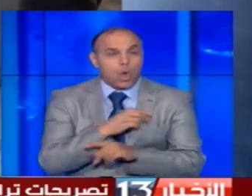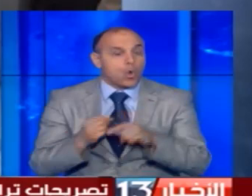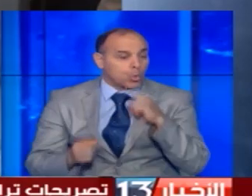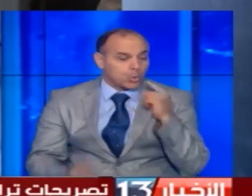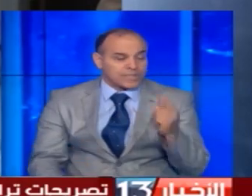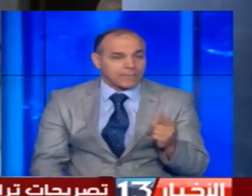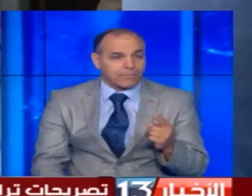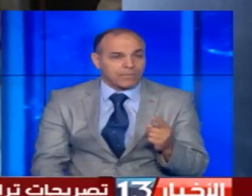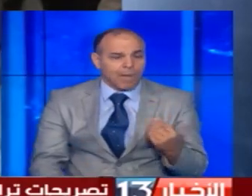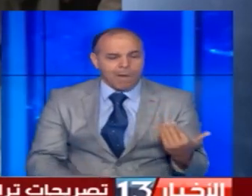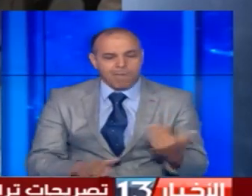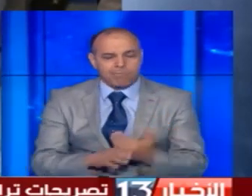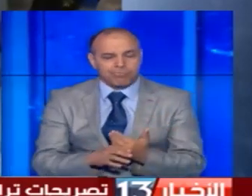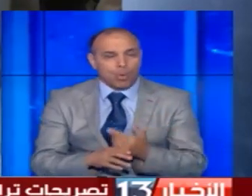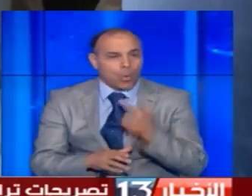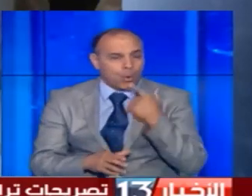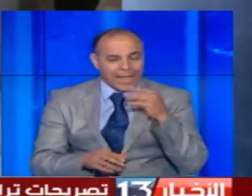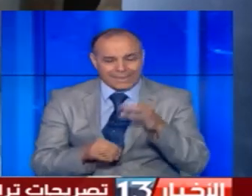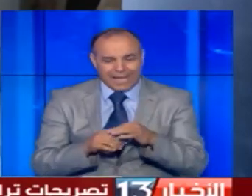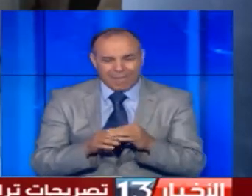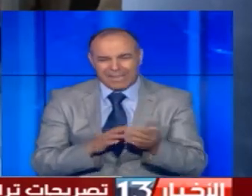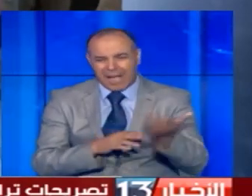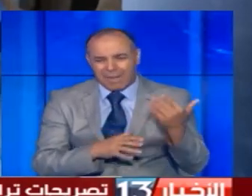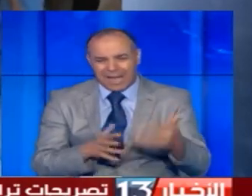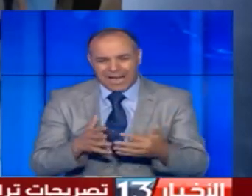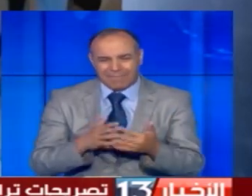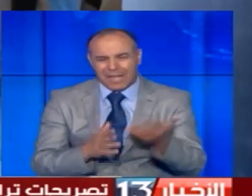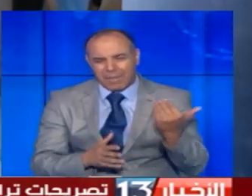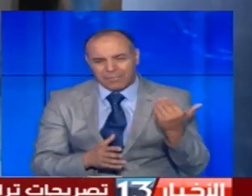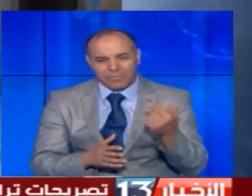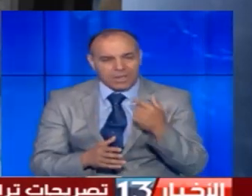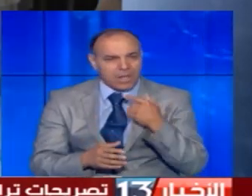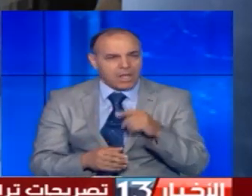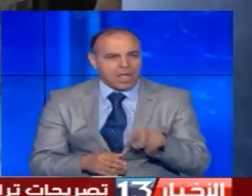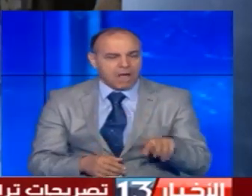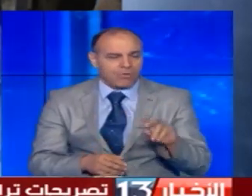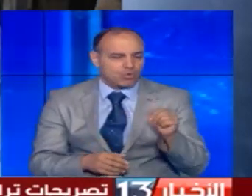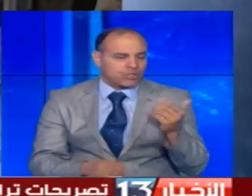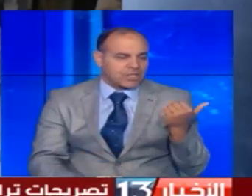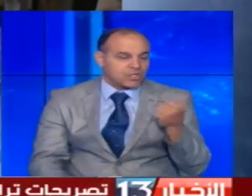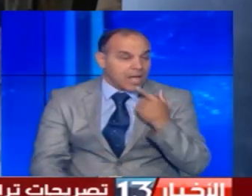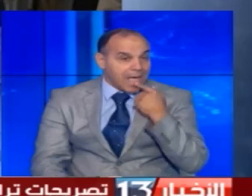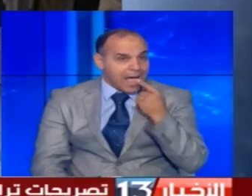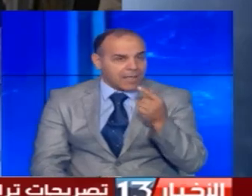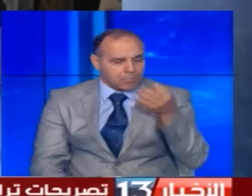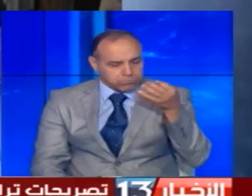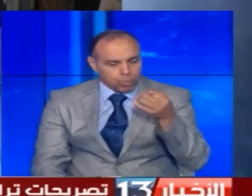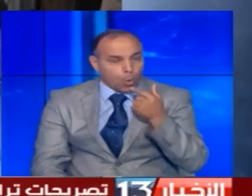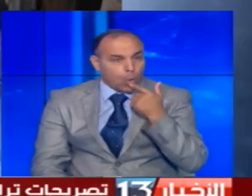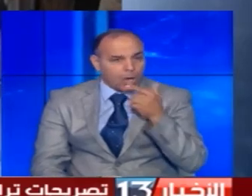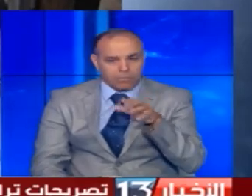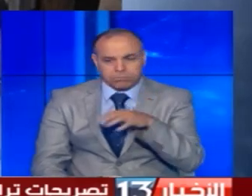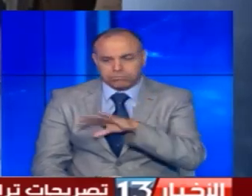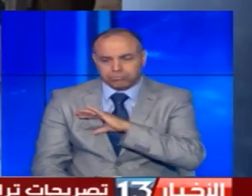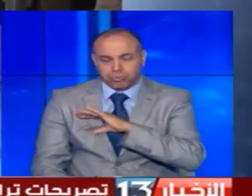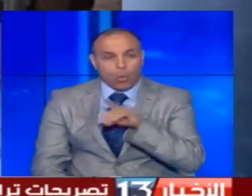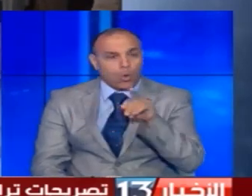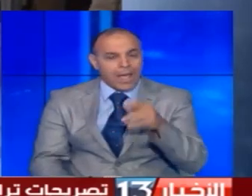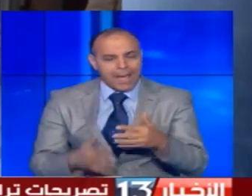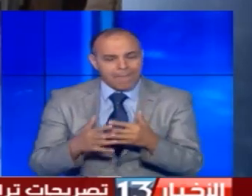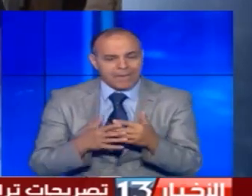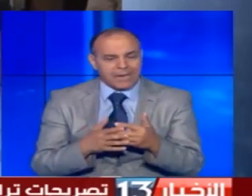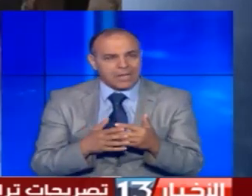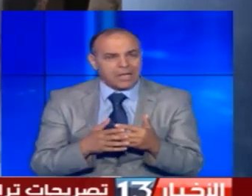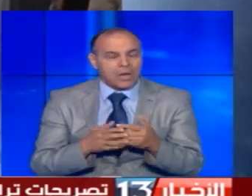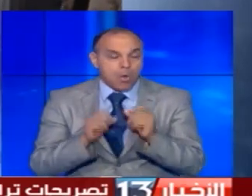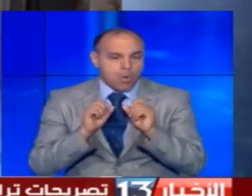بالتدخل في مجريات انتخابات الرئاسه الامريكيه سته عشره والفين شدد على ان الجهاز السيادي الامريكي كان